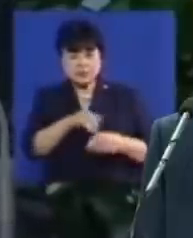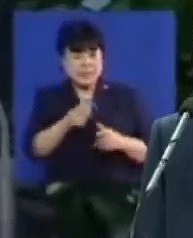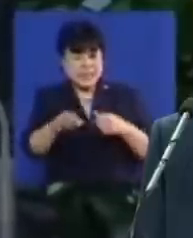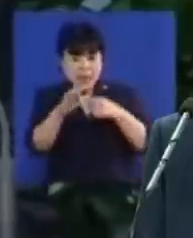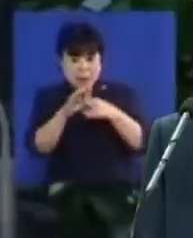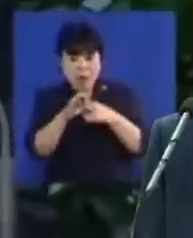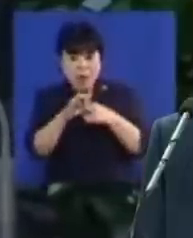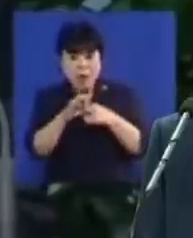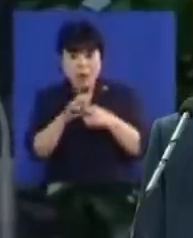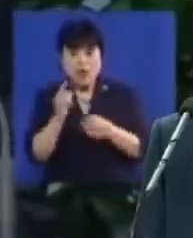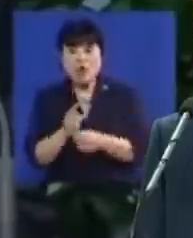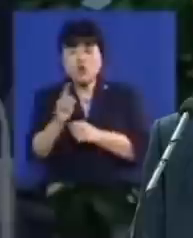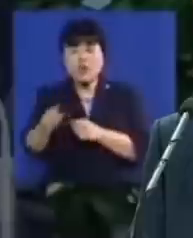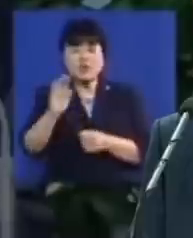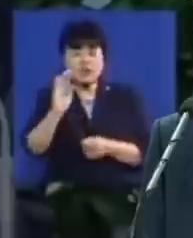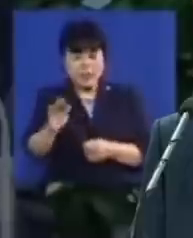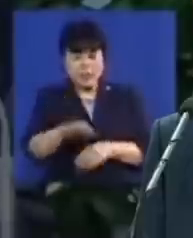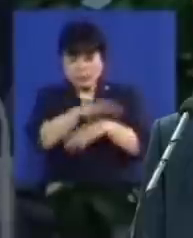않으면 우리 명연에는